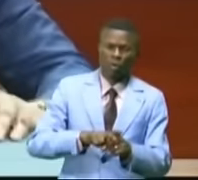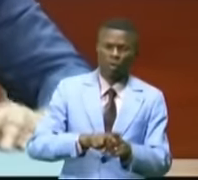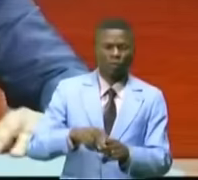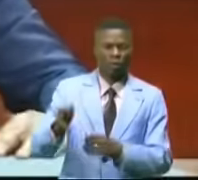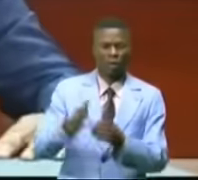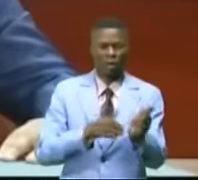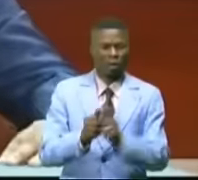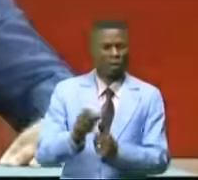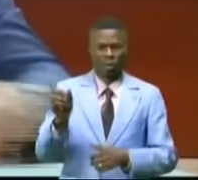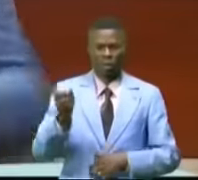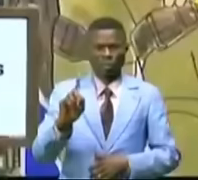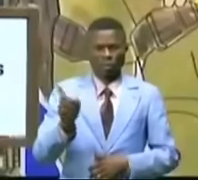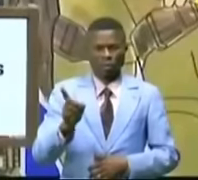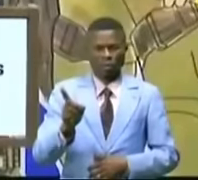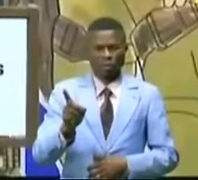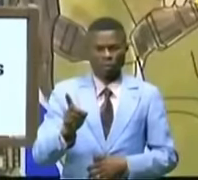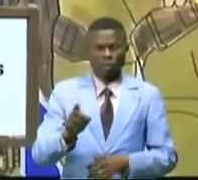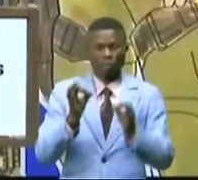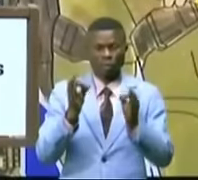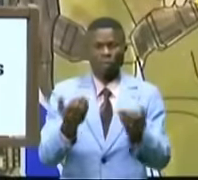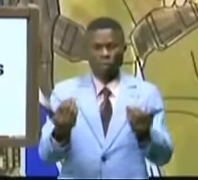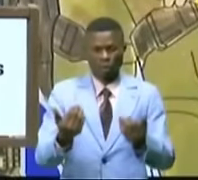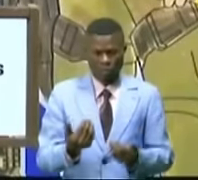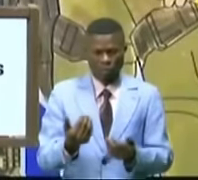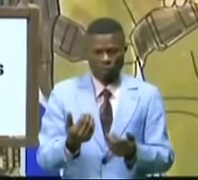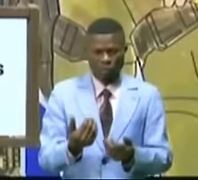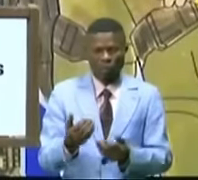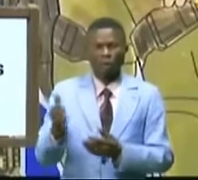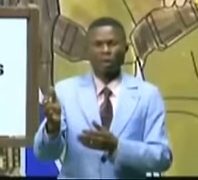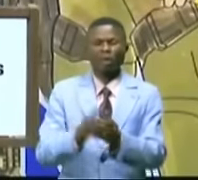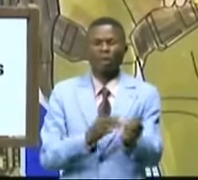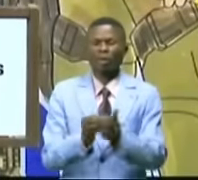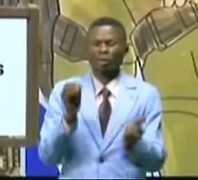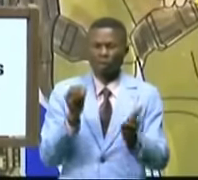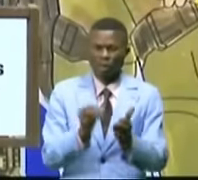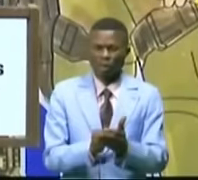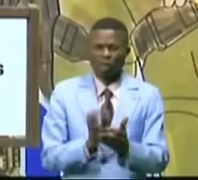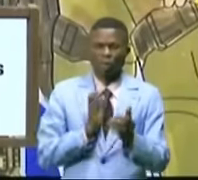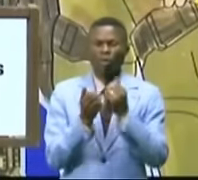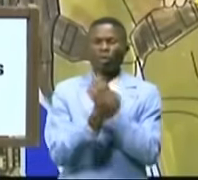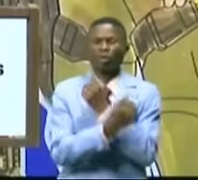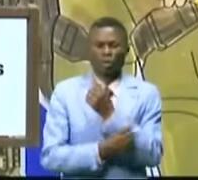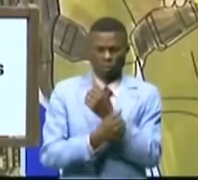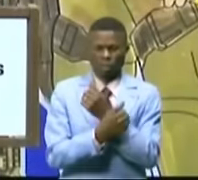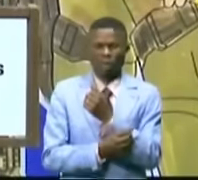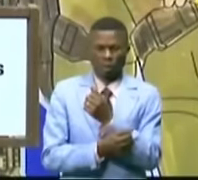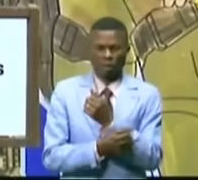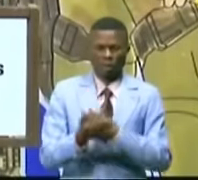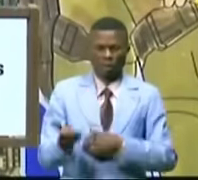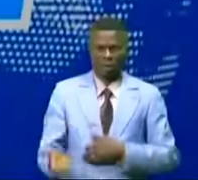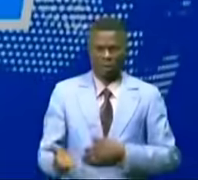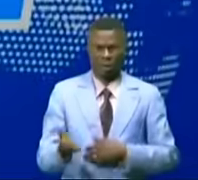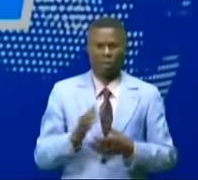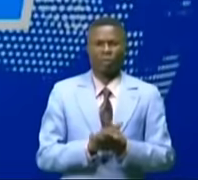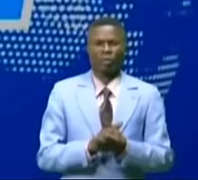par certains, lesquels veulent en profiter pour nuire à l'image et aux intérêts de notre pays.